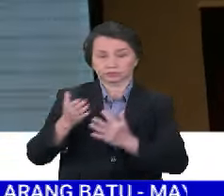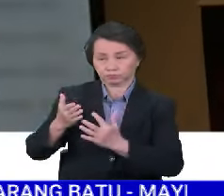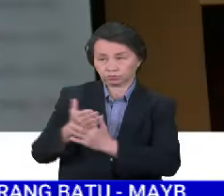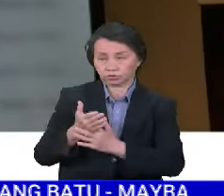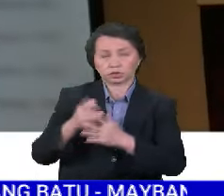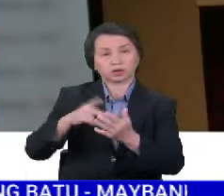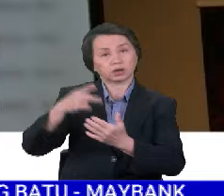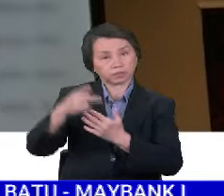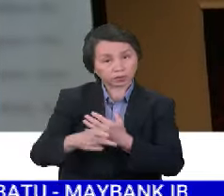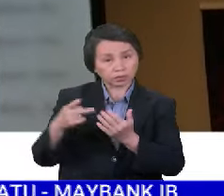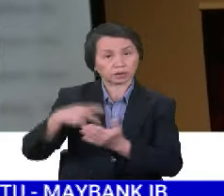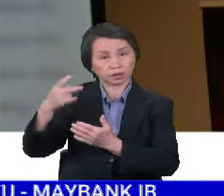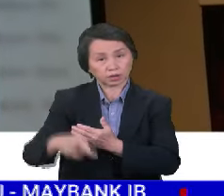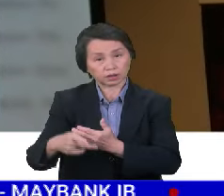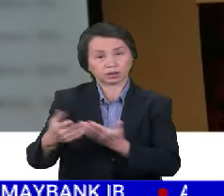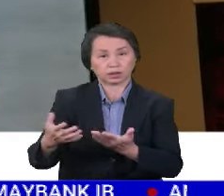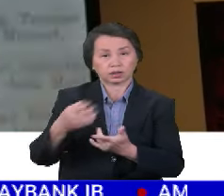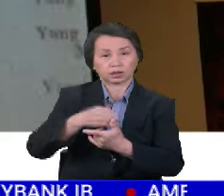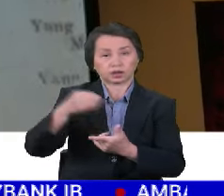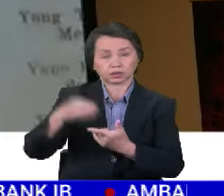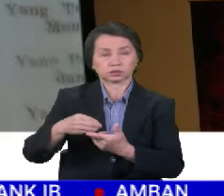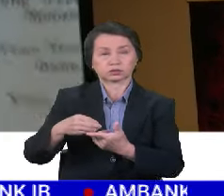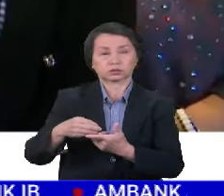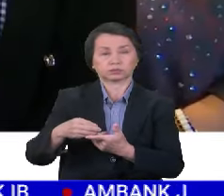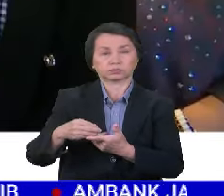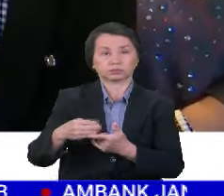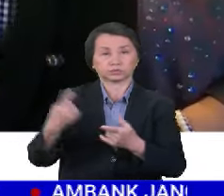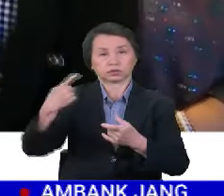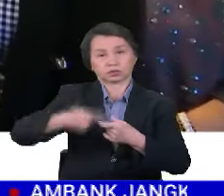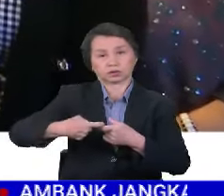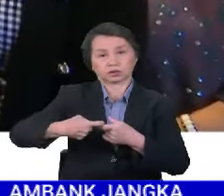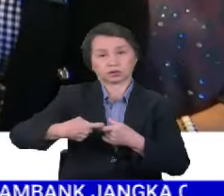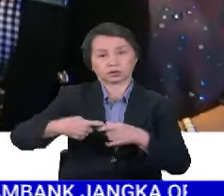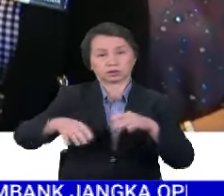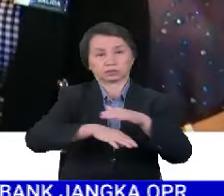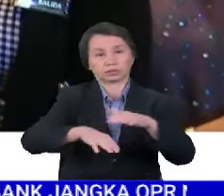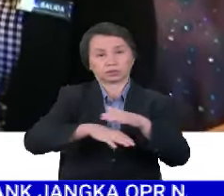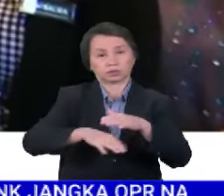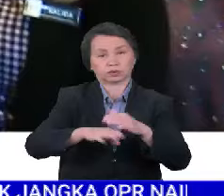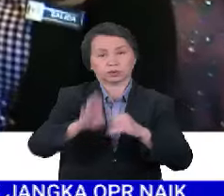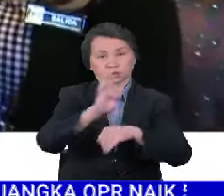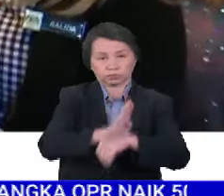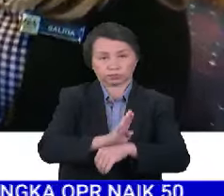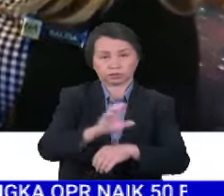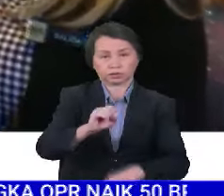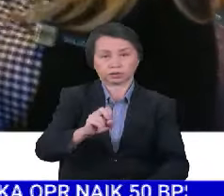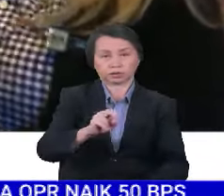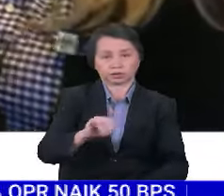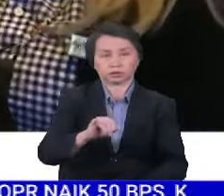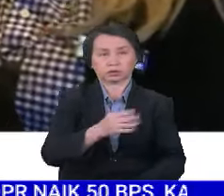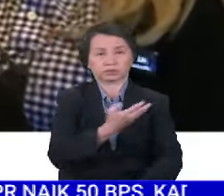acara-acara ataupun program ataupun berkaitan di bawah na budaya seni dan warisan